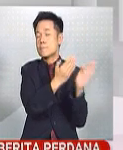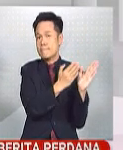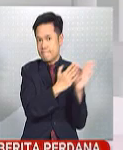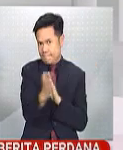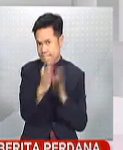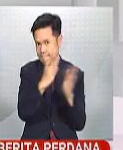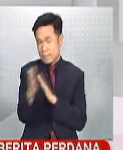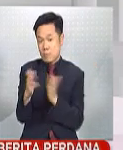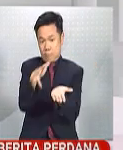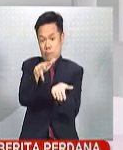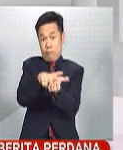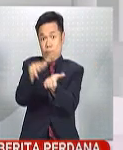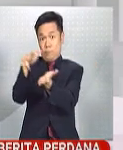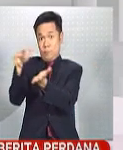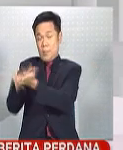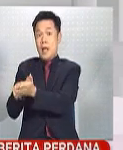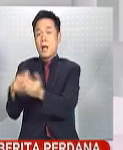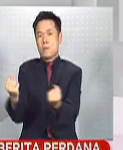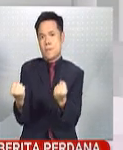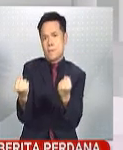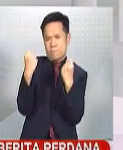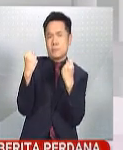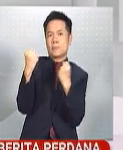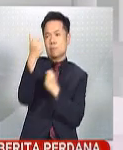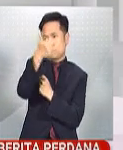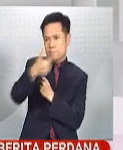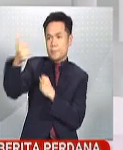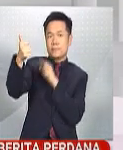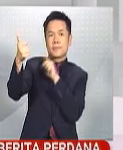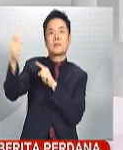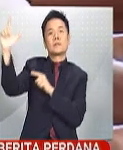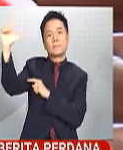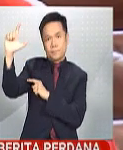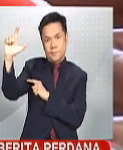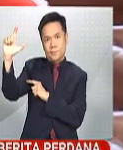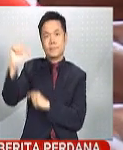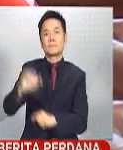dilaksanakan dalam pengukuhan kedudukan Islam.